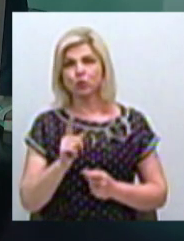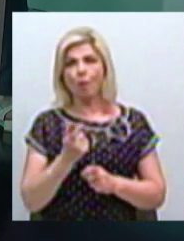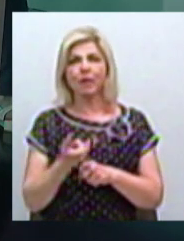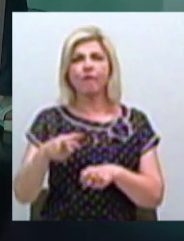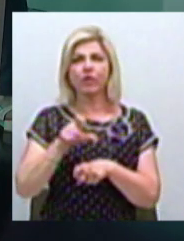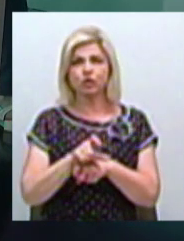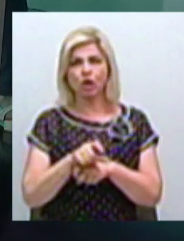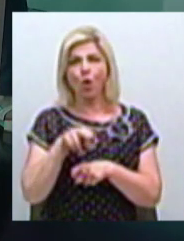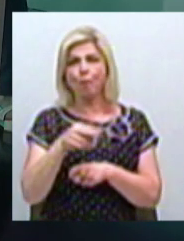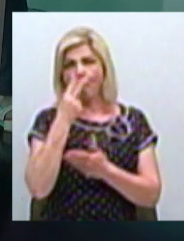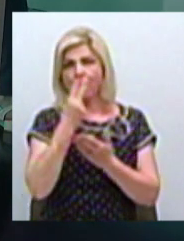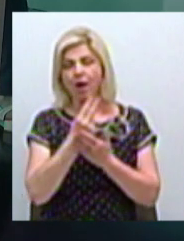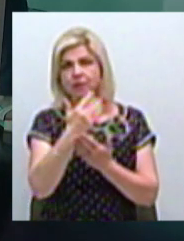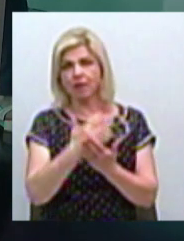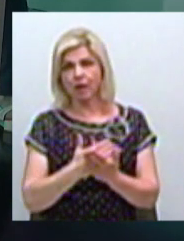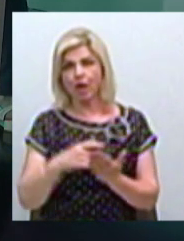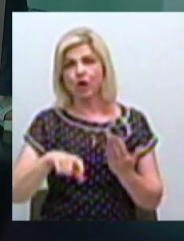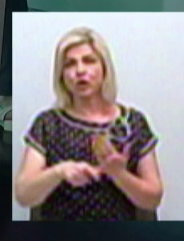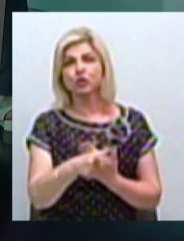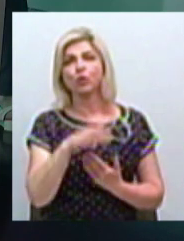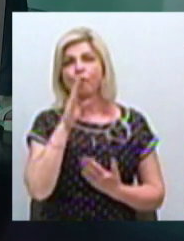по каким-то показателям в річній воді